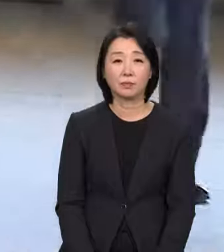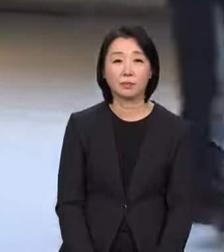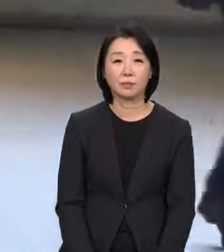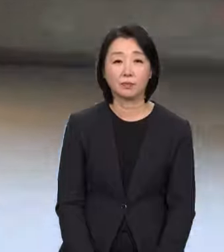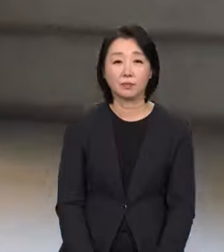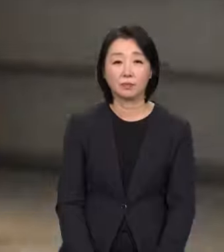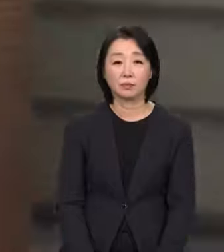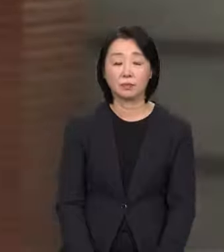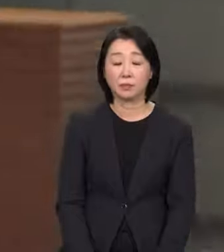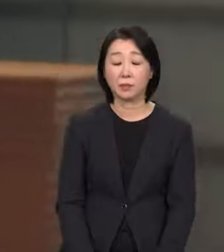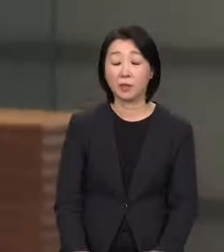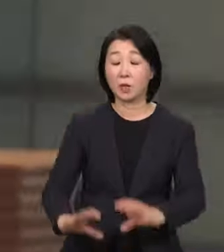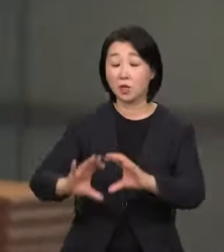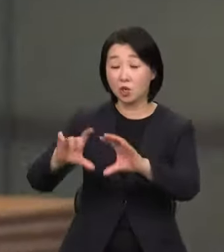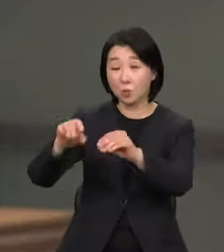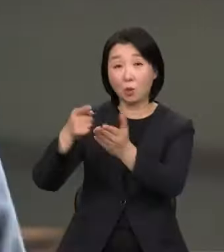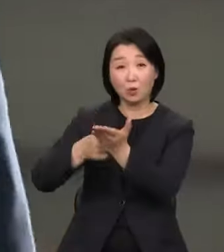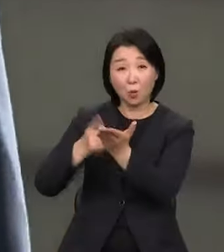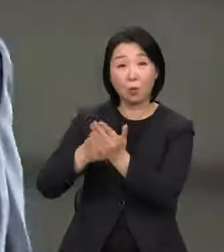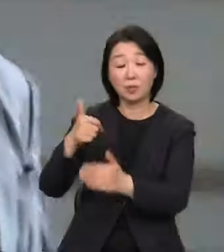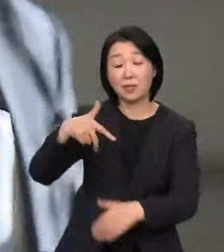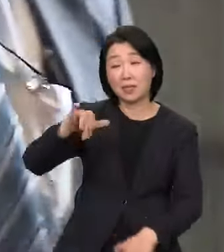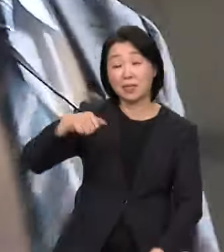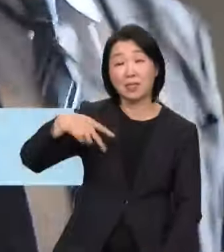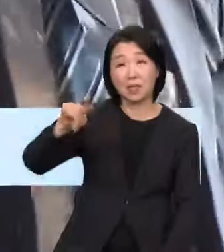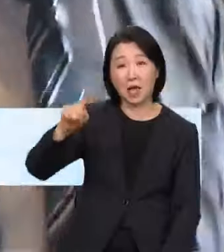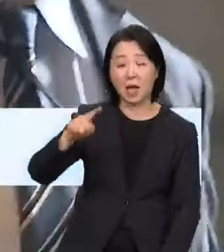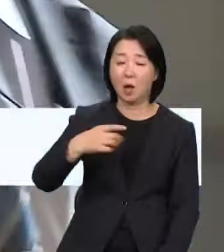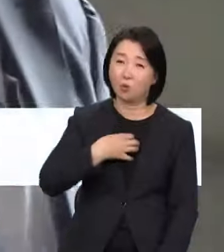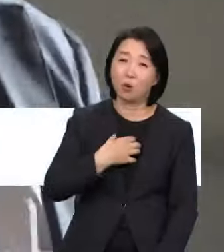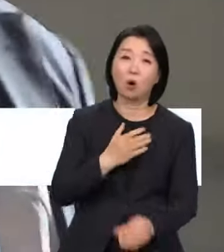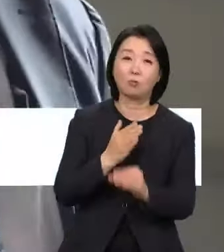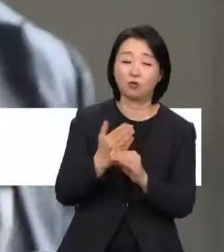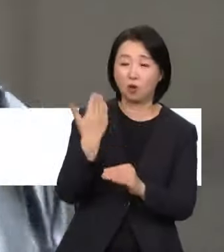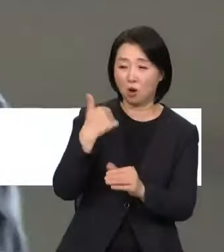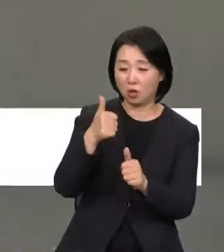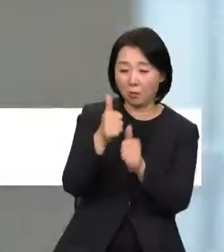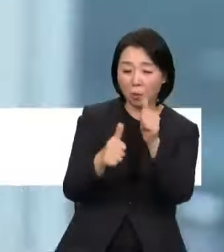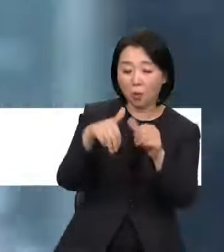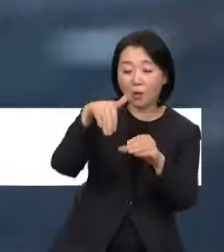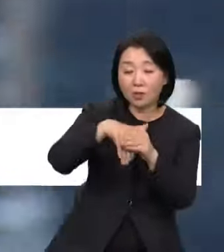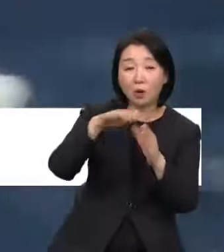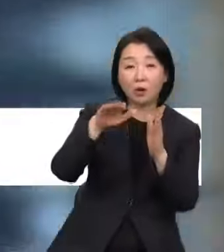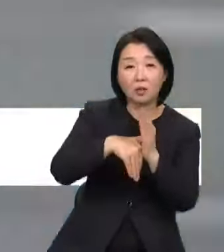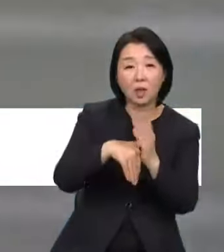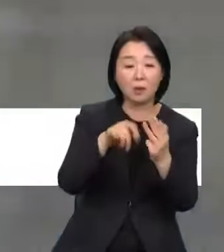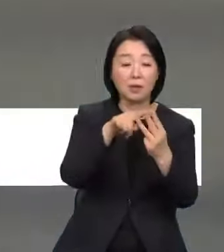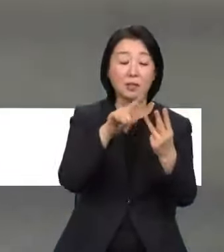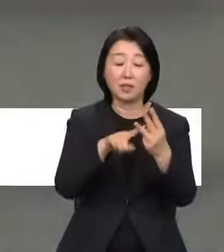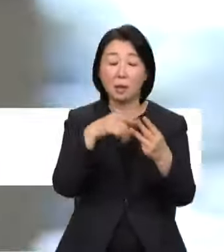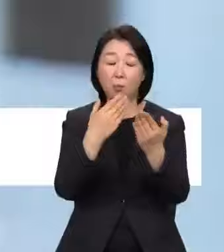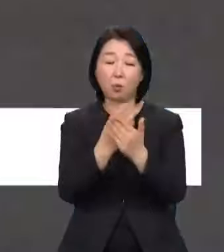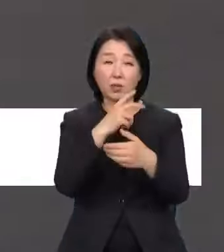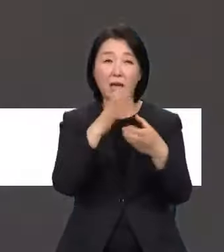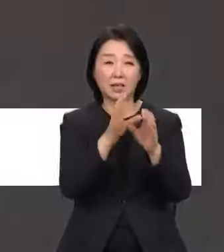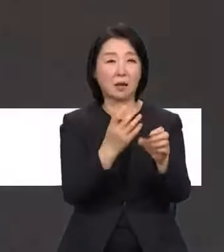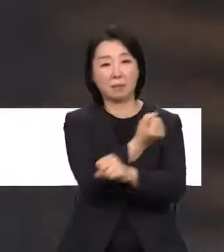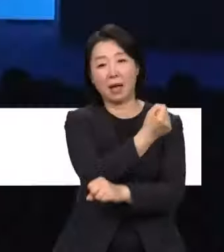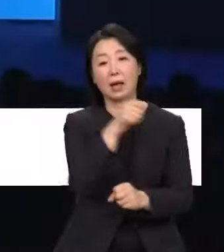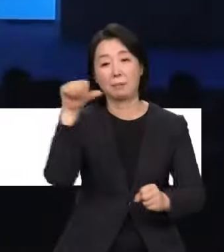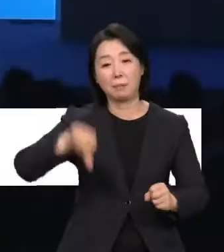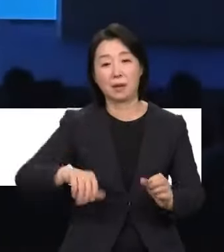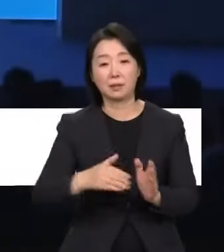기시다 정권이 벼랑 끝에 섰다. 일본 집권 자민당이 어제 치러진 보궐선거에서 3석을 모두 야당에게 내주는 전패를